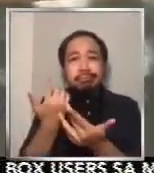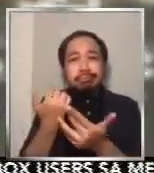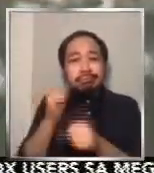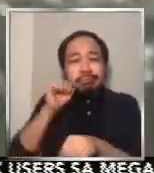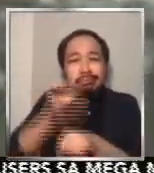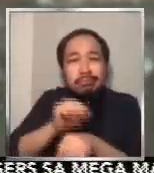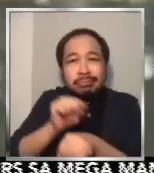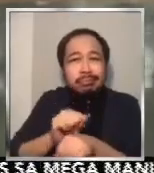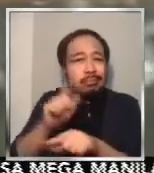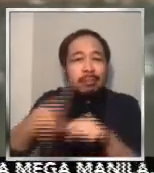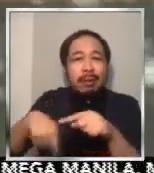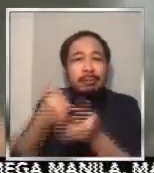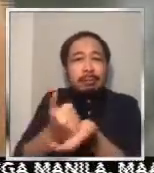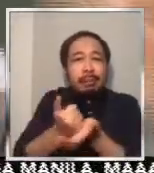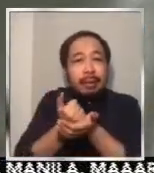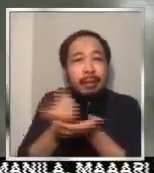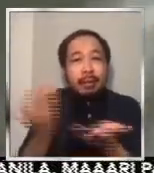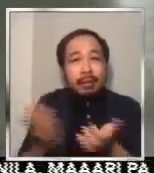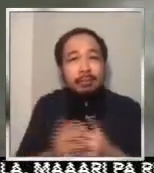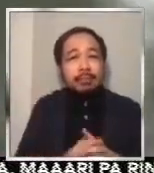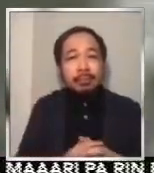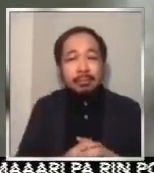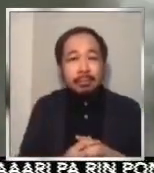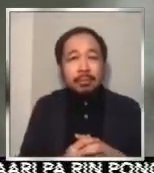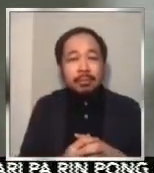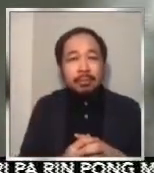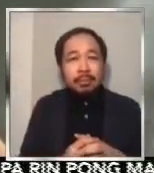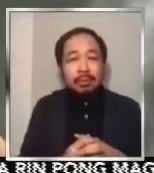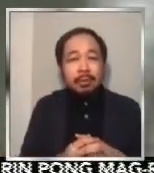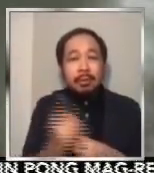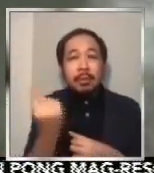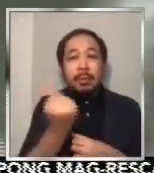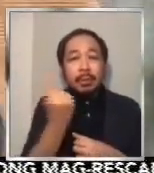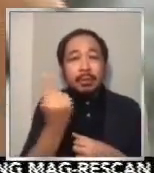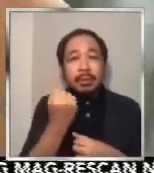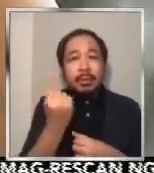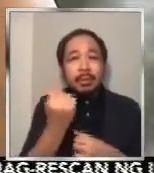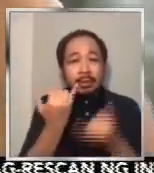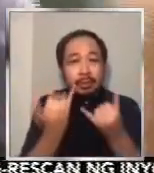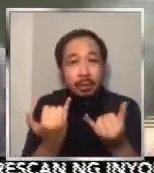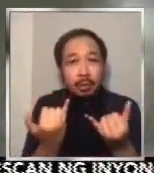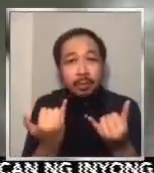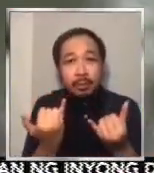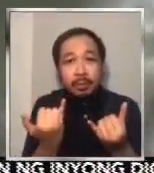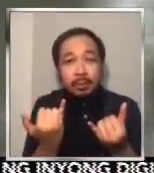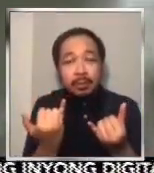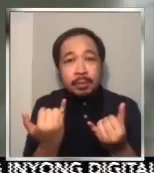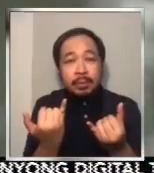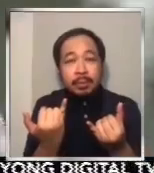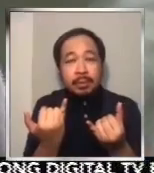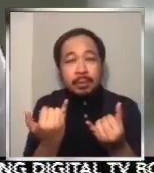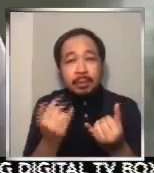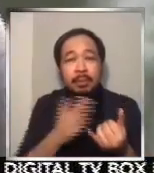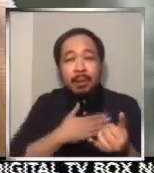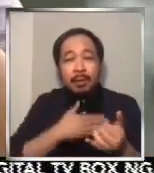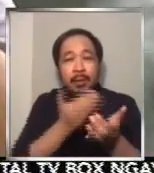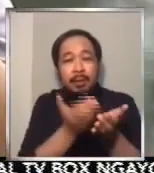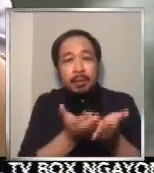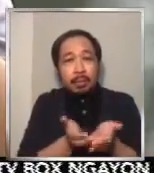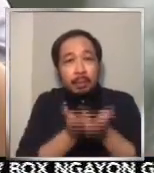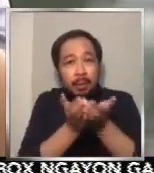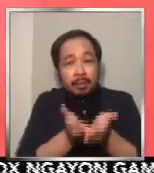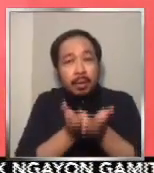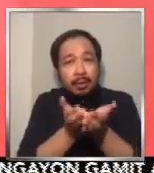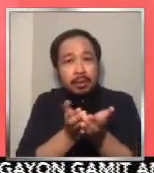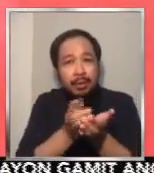makatulong. Ito lang po, awan dito. Itong bangka po, kasi wala naman akong pinag-aralan